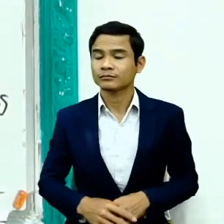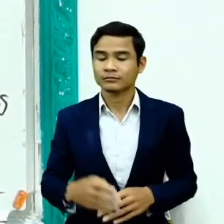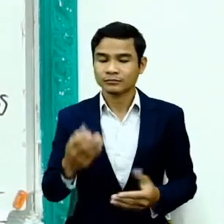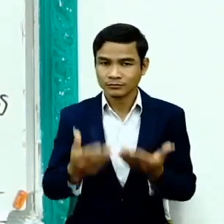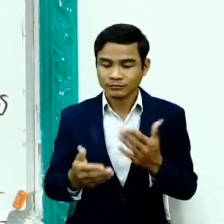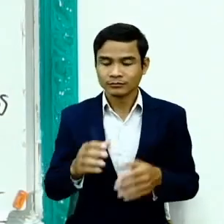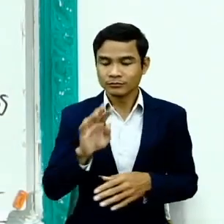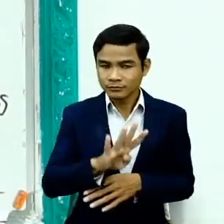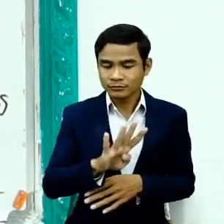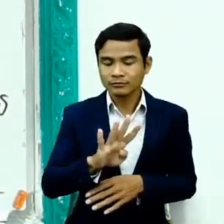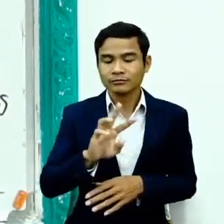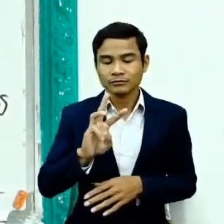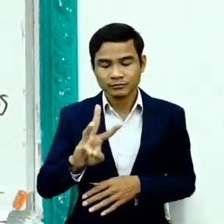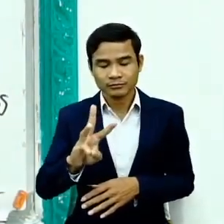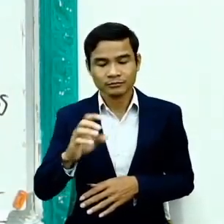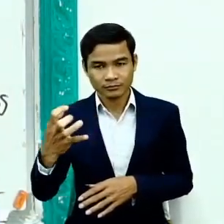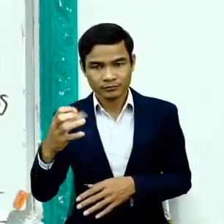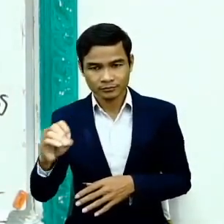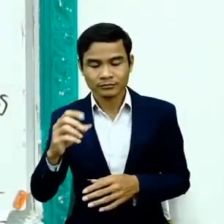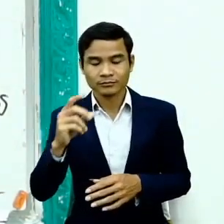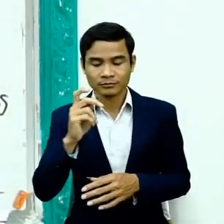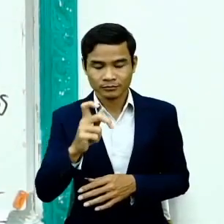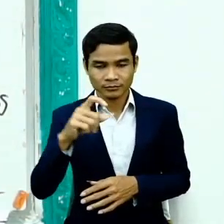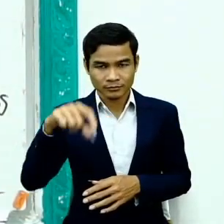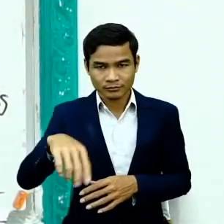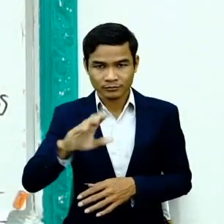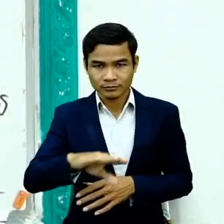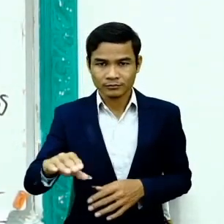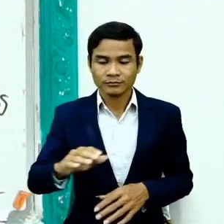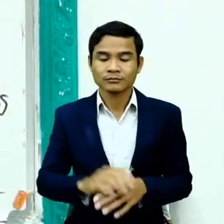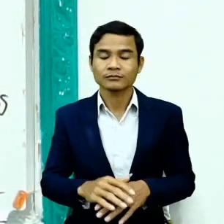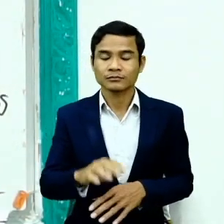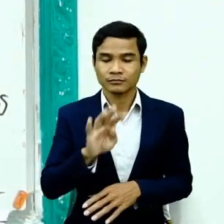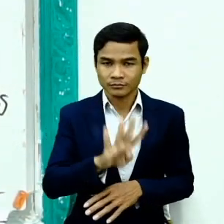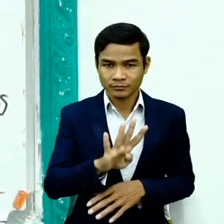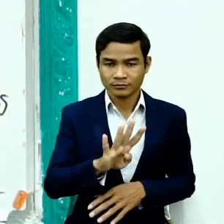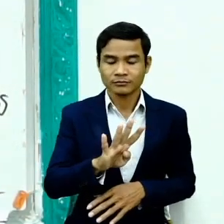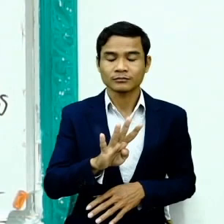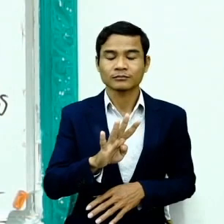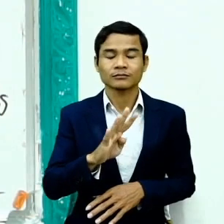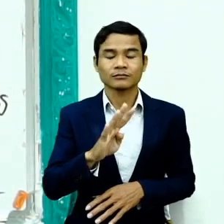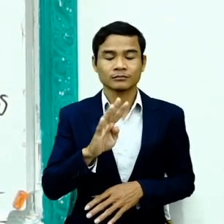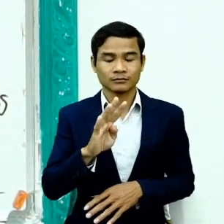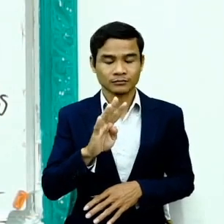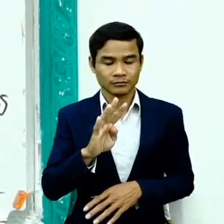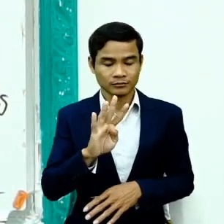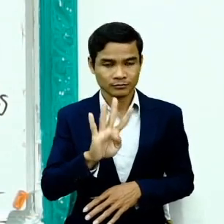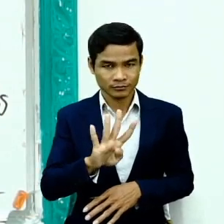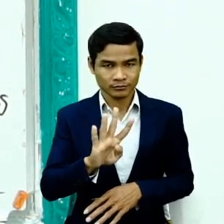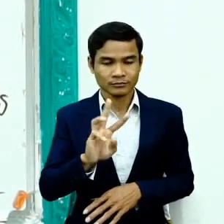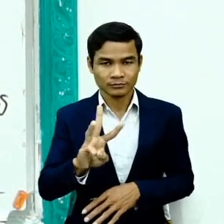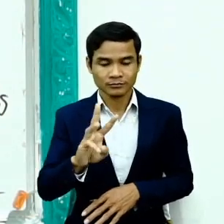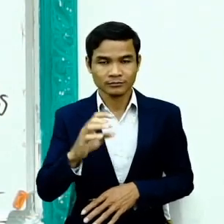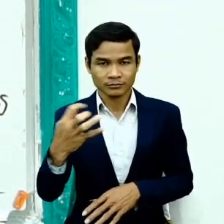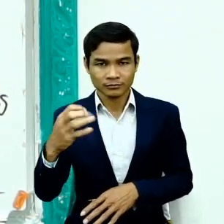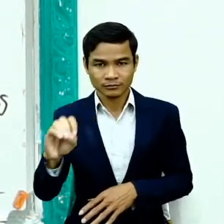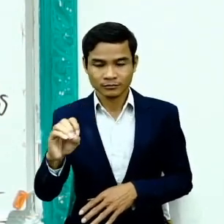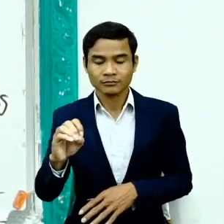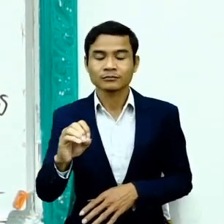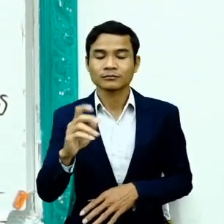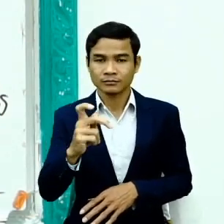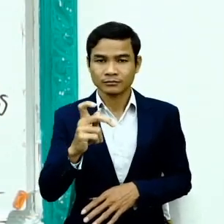bảo hài buôn bón bây rớ chật sắp kilogram nè con chà buôn bón chà bây rớ chật